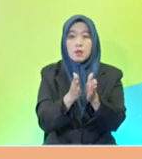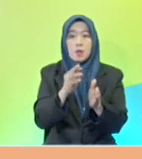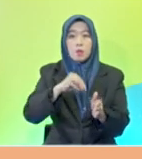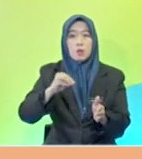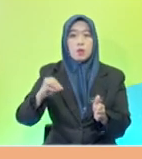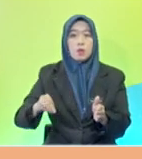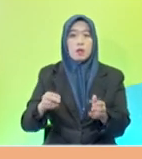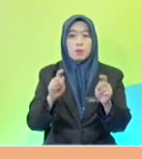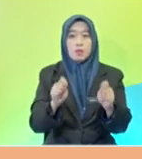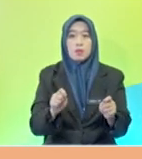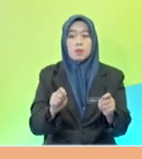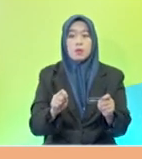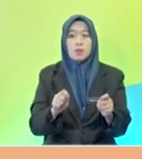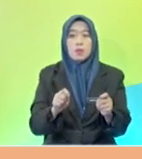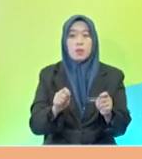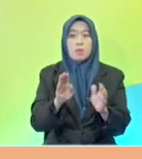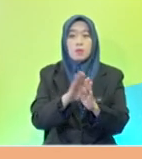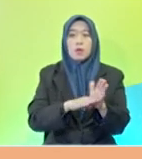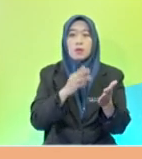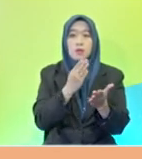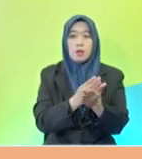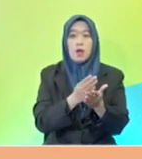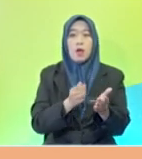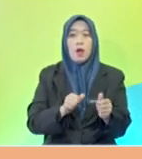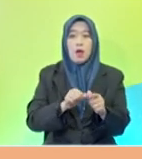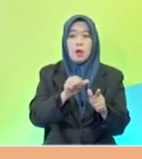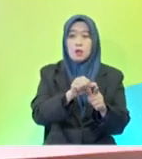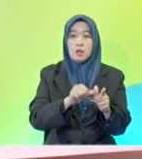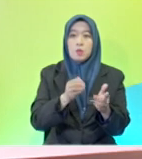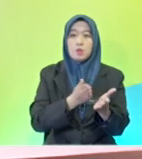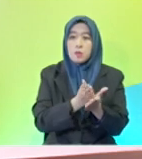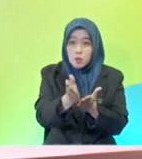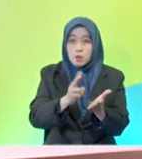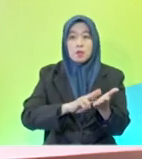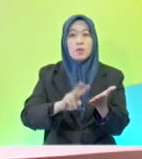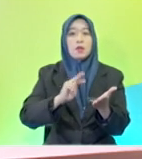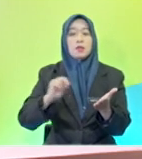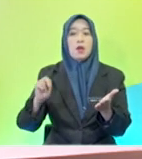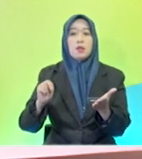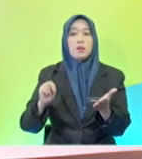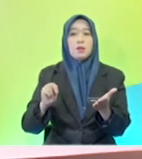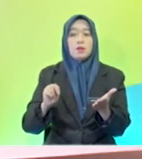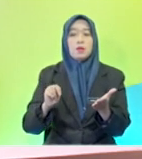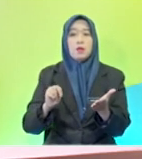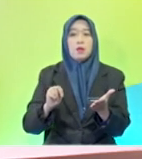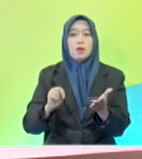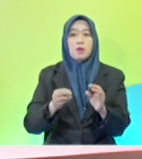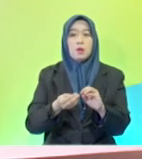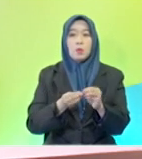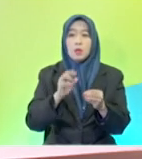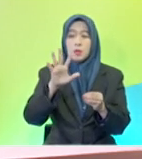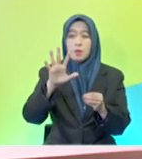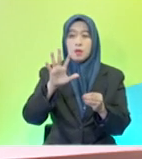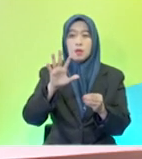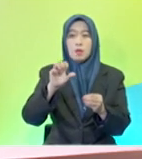diberi pilihan boleh berhenti ataupun nak teruskan bacaan. Manakala tanda wakaf yang kelima ialah